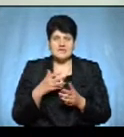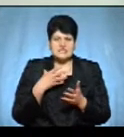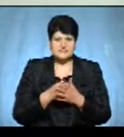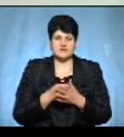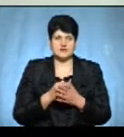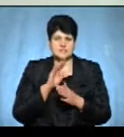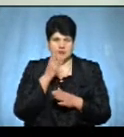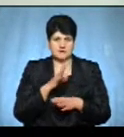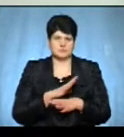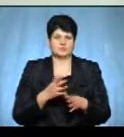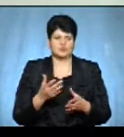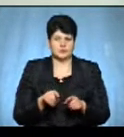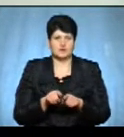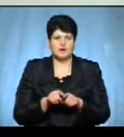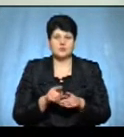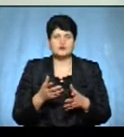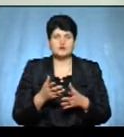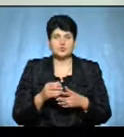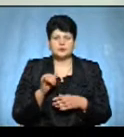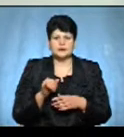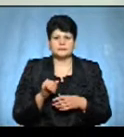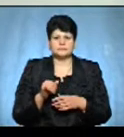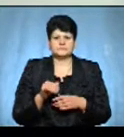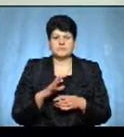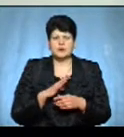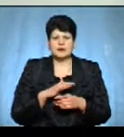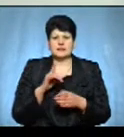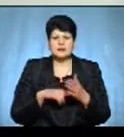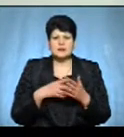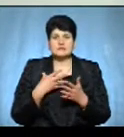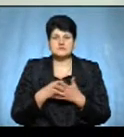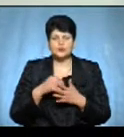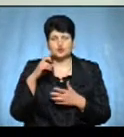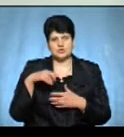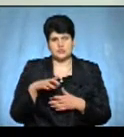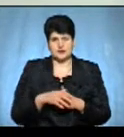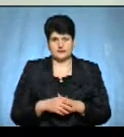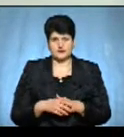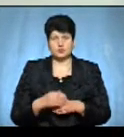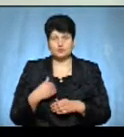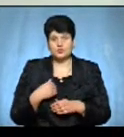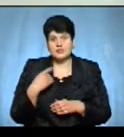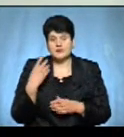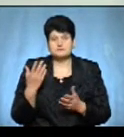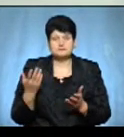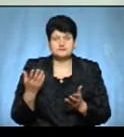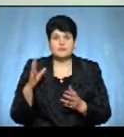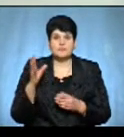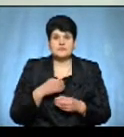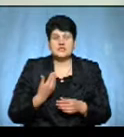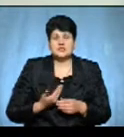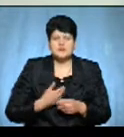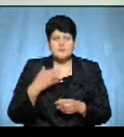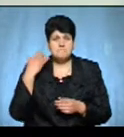скажімо так, не зневірювались, хоча в них далеко тільки жеврила надія на свою власну державність. Тому я все